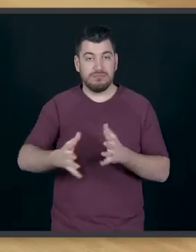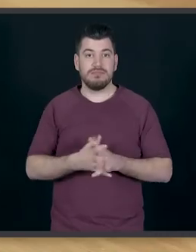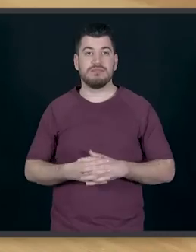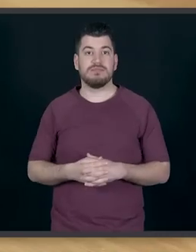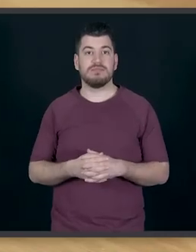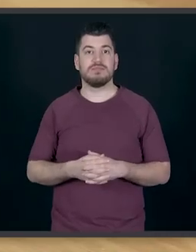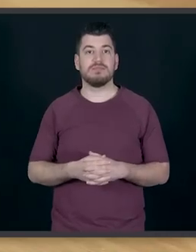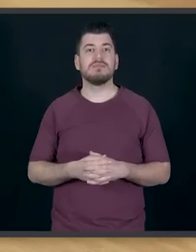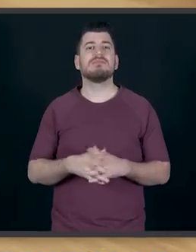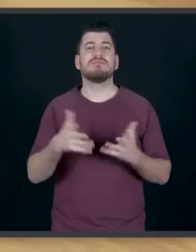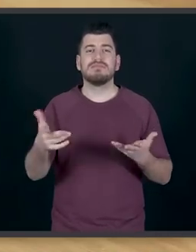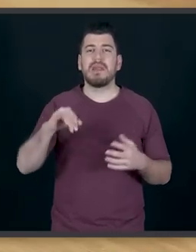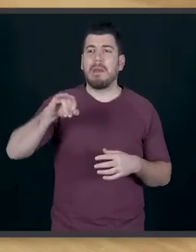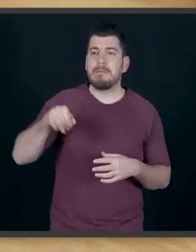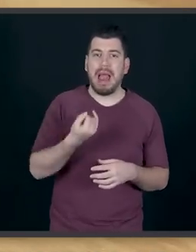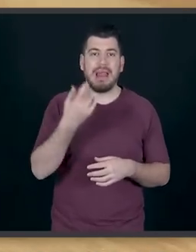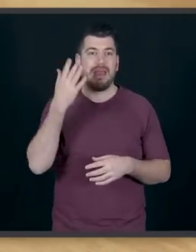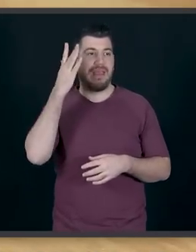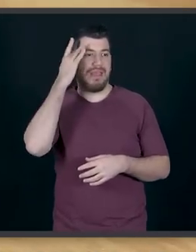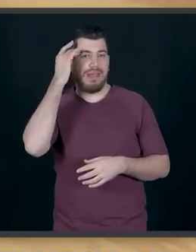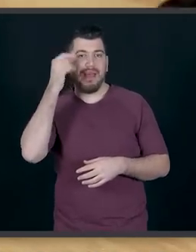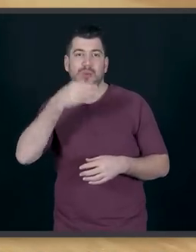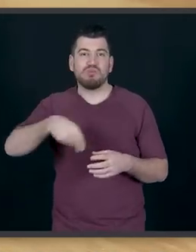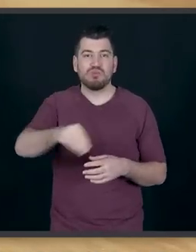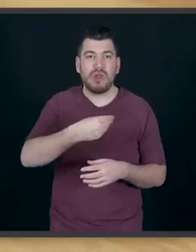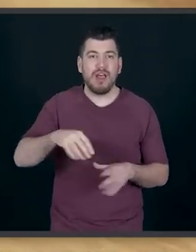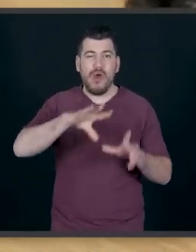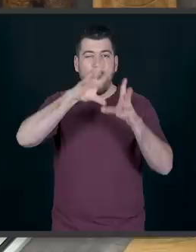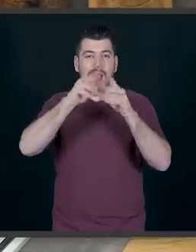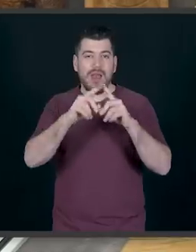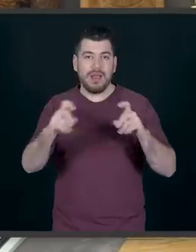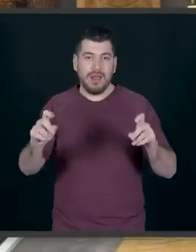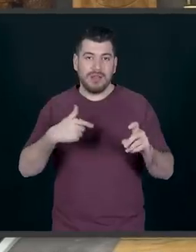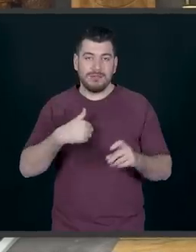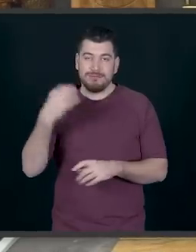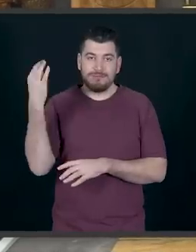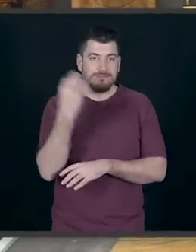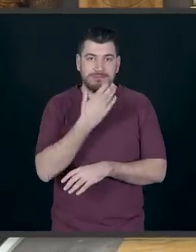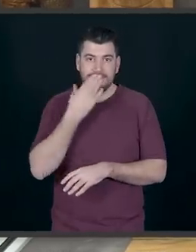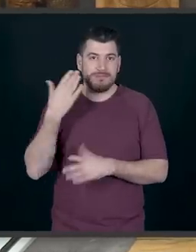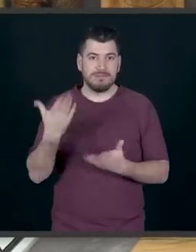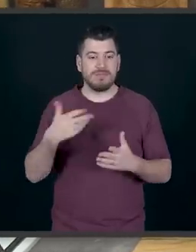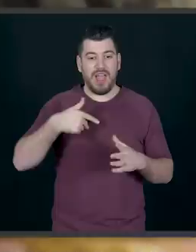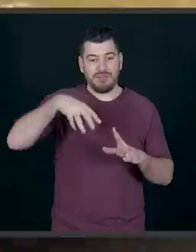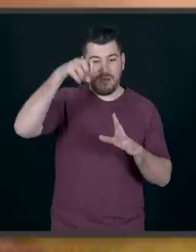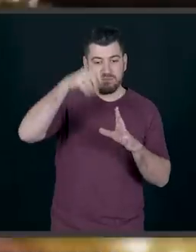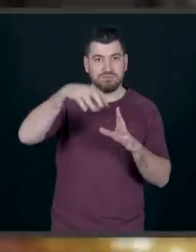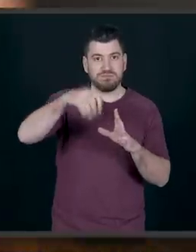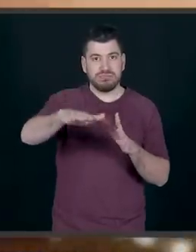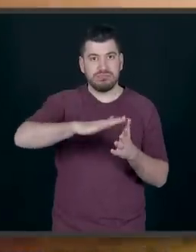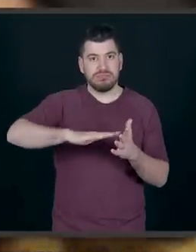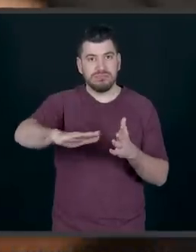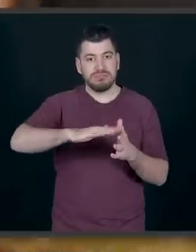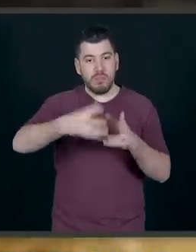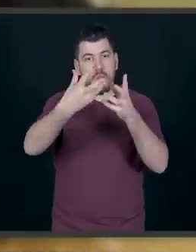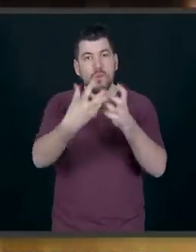Με το μέλι, τη μουστάρδα, όλα αυτά τα καλούδια. Αφήστε να αγκαλιάσει το κρέας μέσα και ό,τι